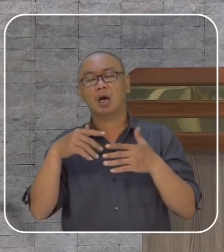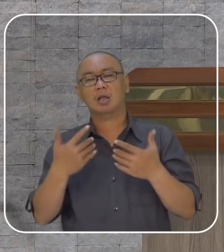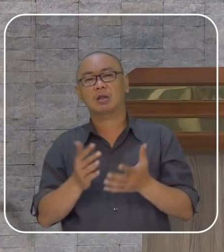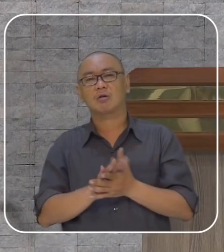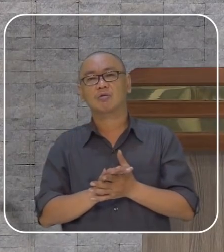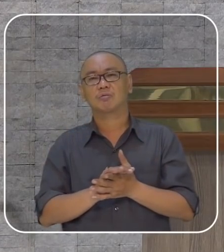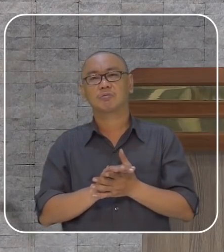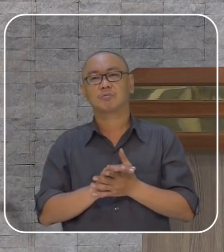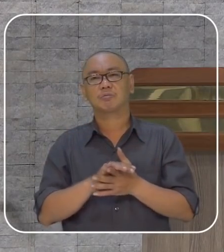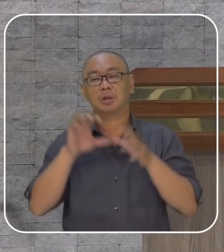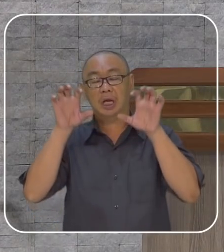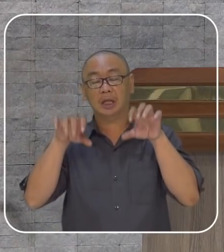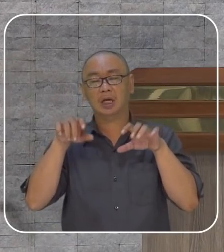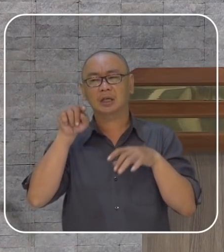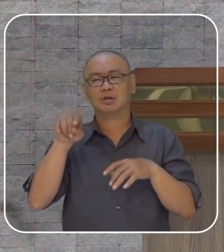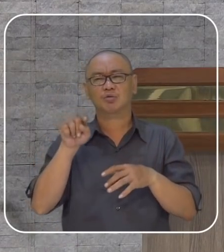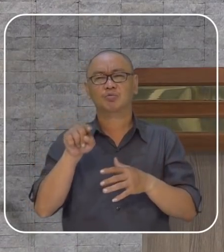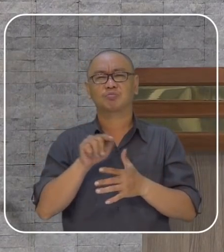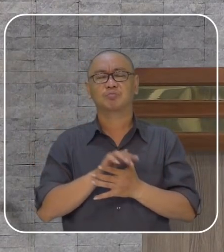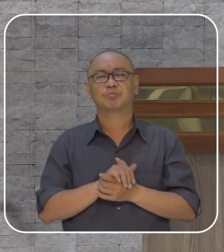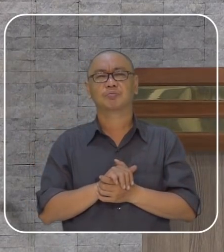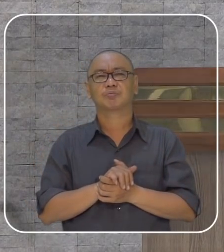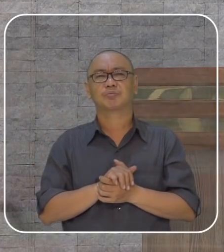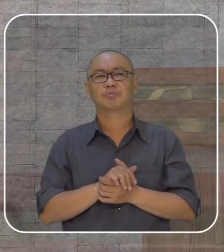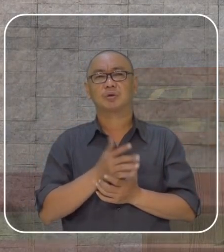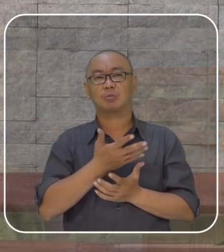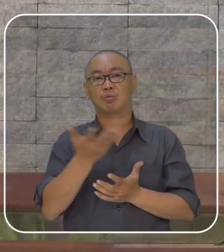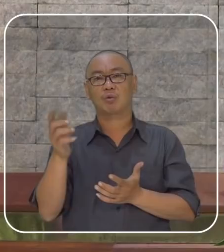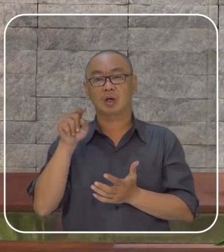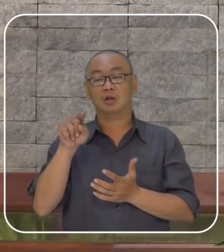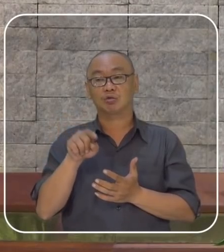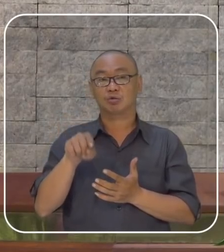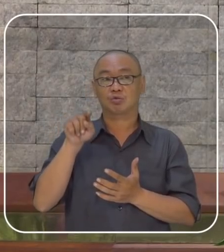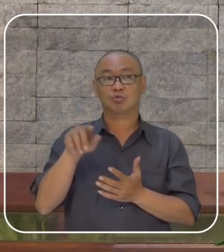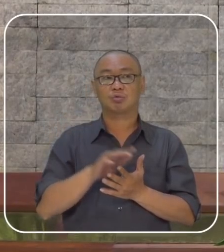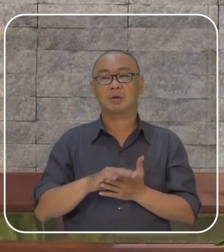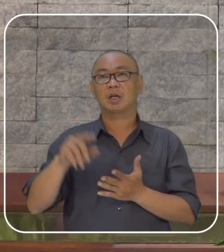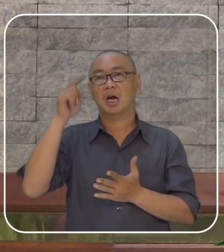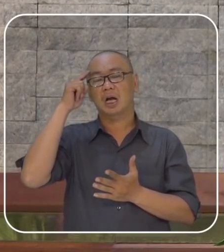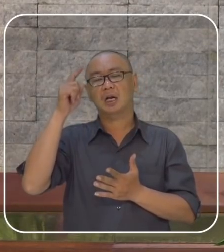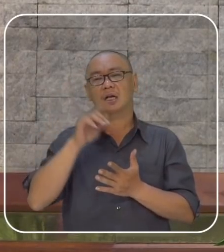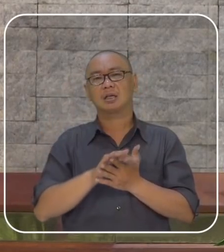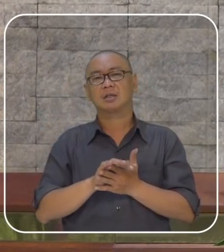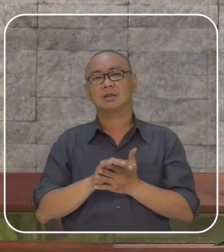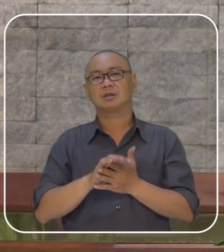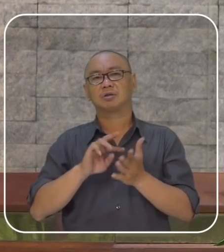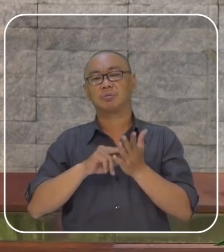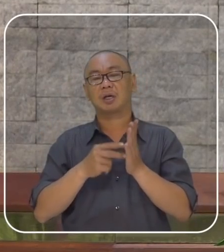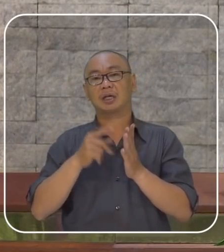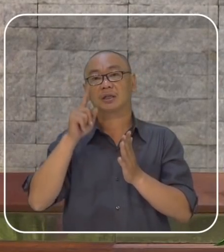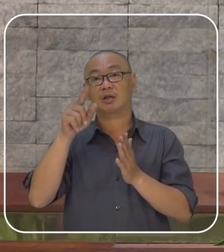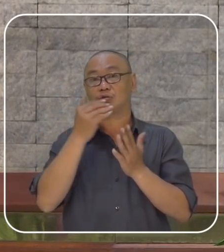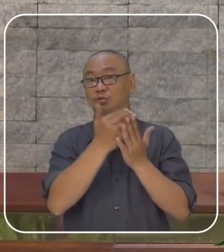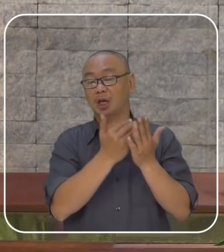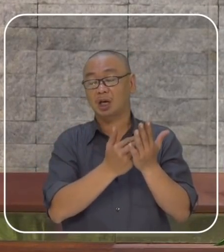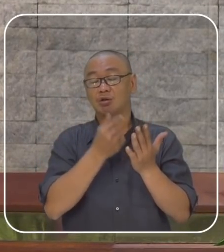ya binatang-binatang itu yang semuanya itu ditujukan kepada Allah sebagai satu